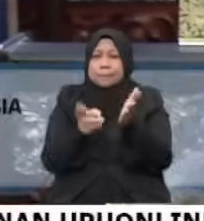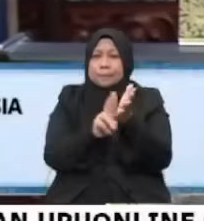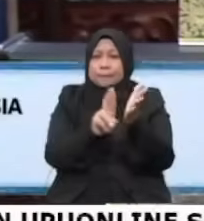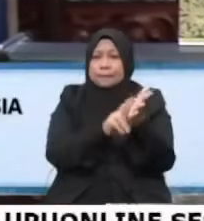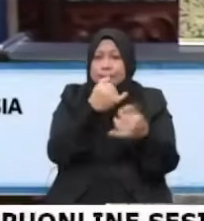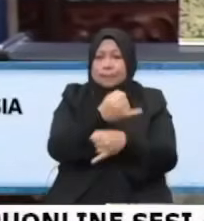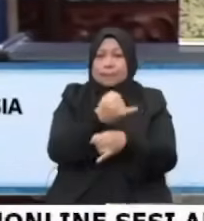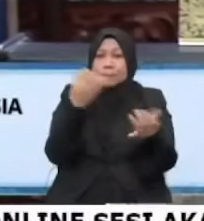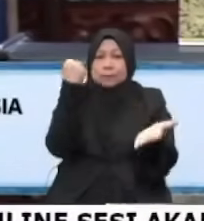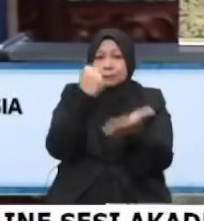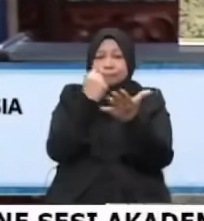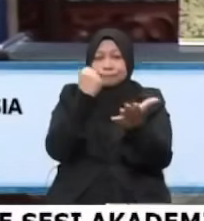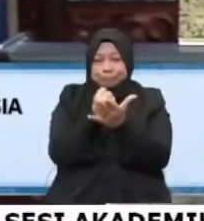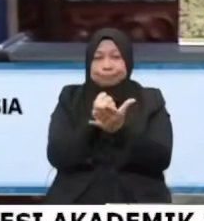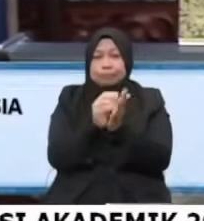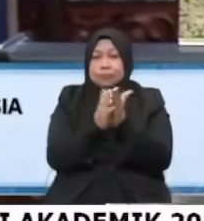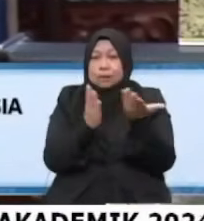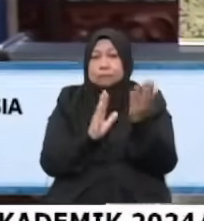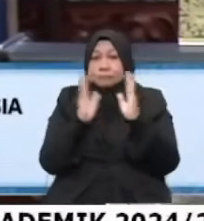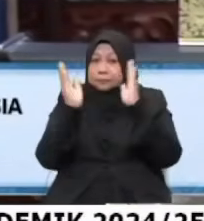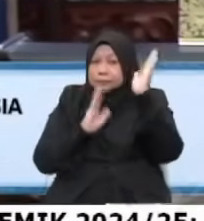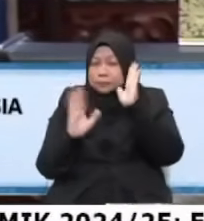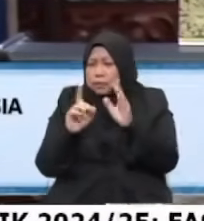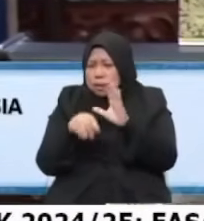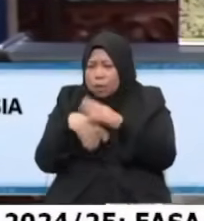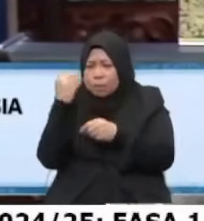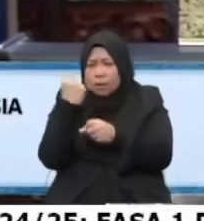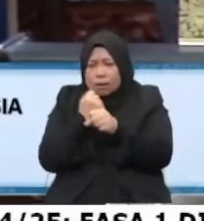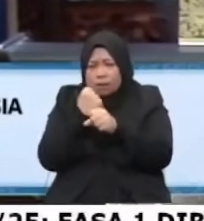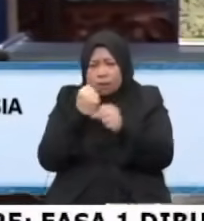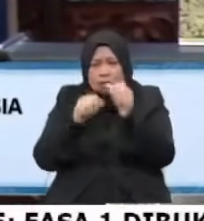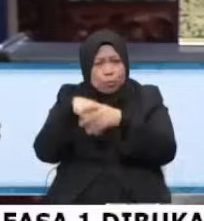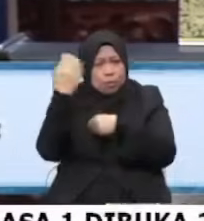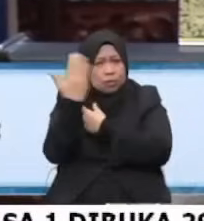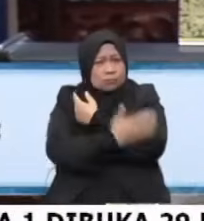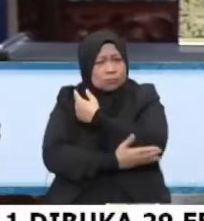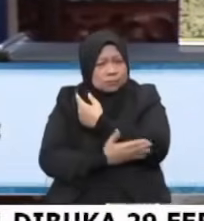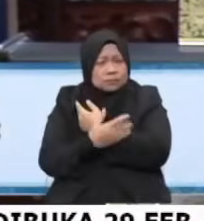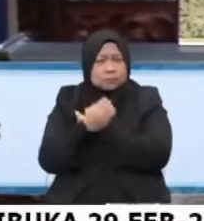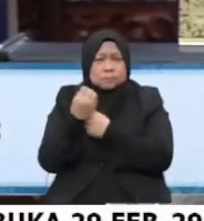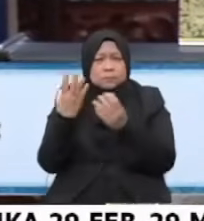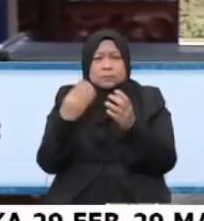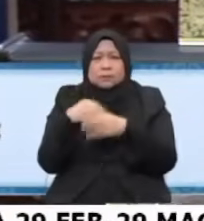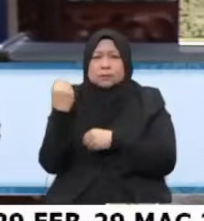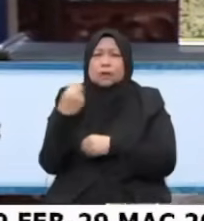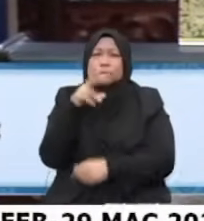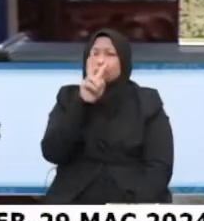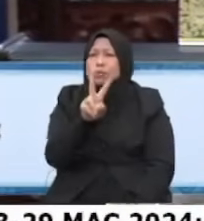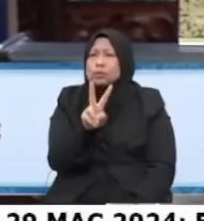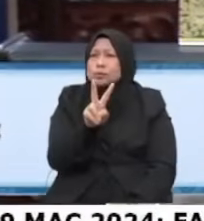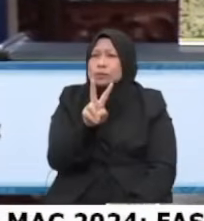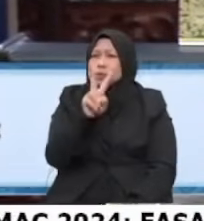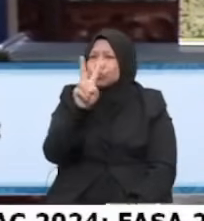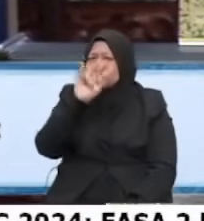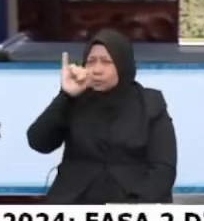jabatan imigresen Malaysia jumlah pekerja asing yang bekerja dalam negara adalah seramai